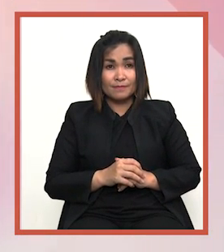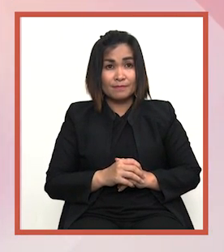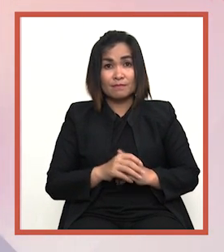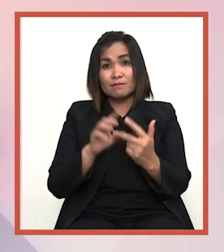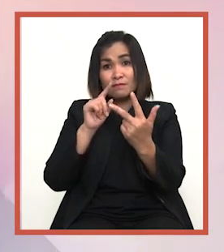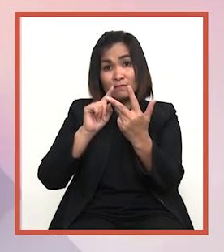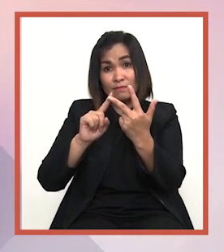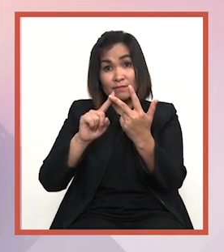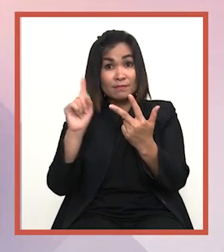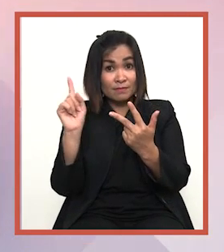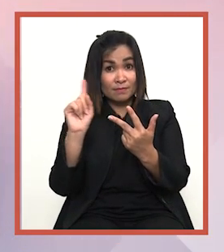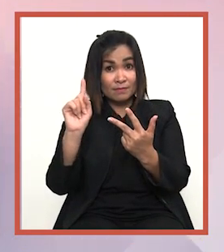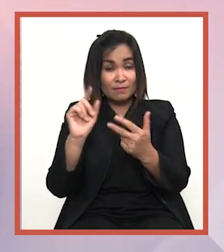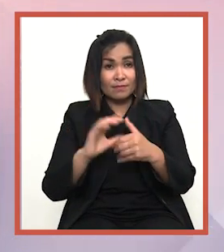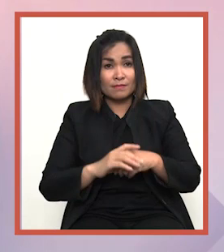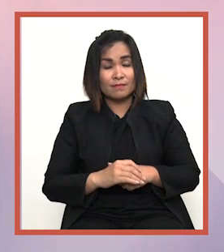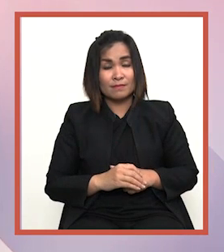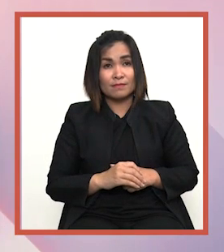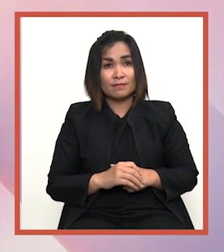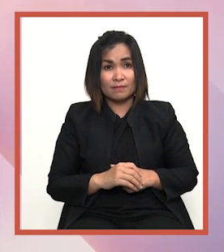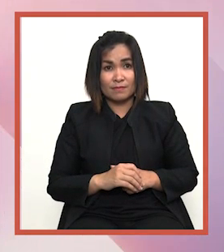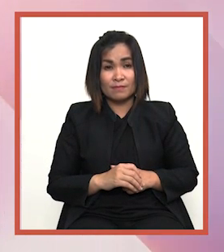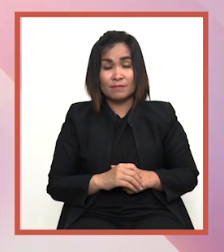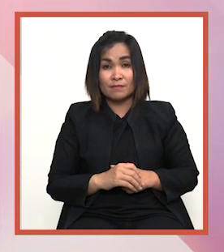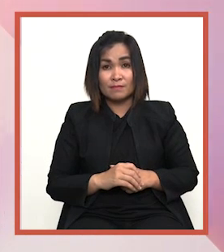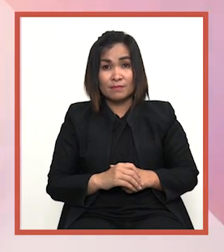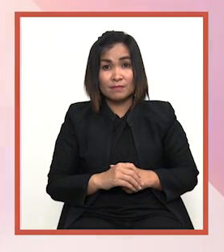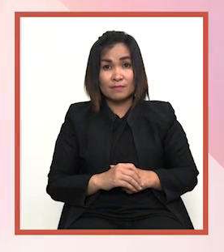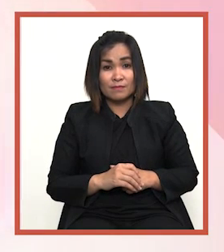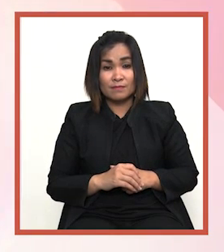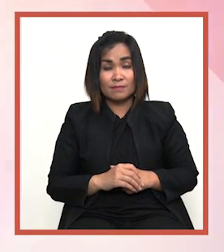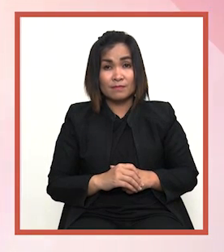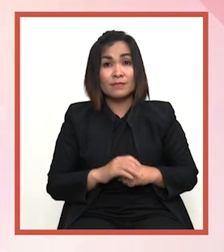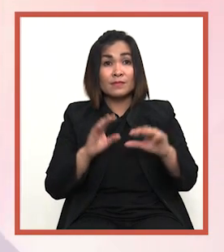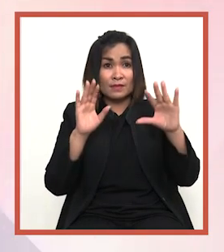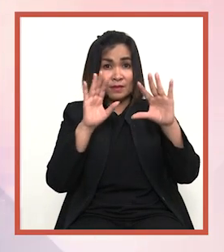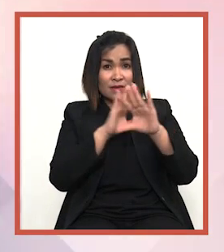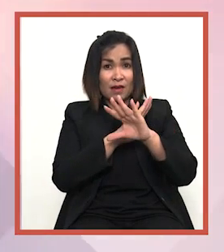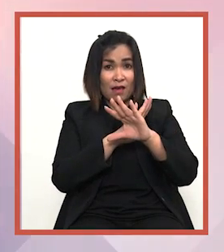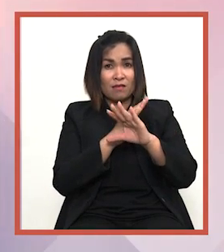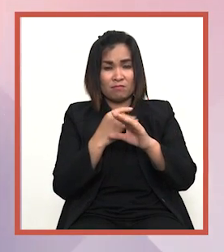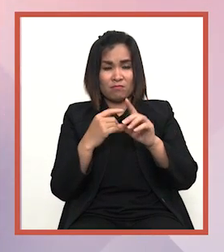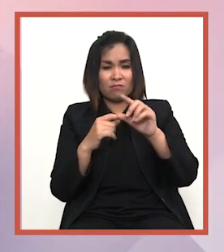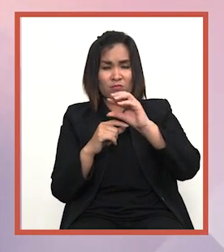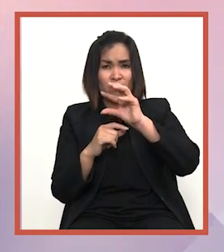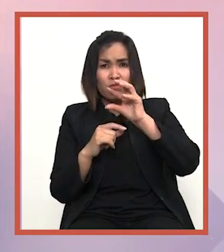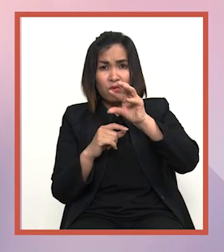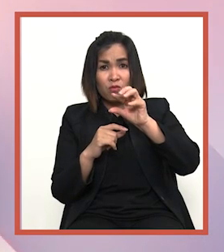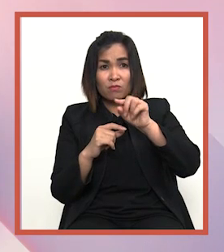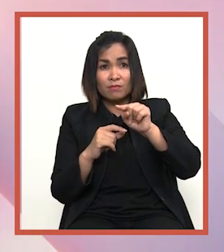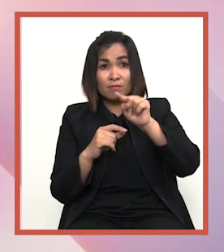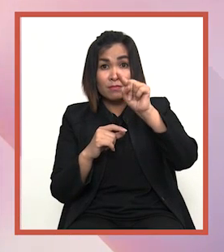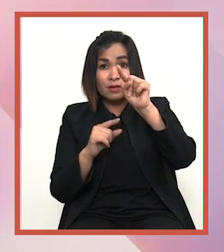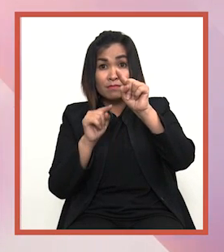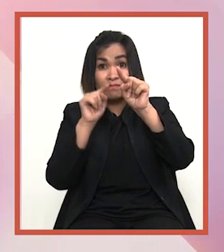แบบงานติดตั้งนะสวิตช์อันดับแบบงานติดตั้งนะครับลักษณะจะคล้ายๆกับสวิตช์ขั้วเดียวเมื่อสักครู่นี้นะครับแต่ว่าแค่เพิ่ม